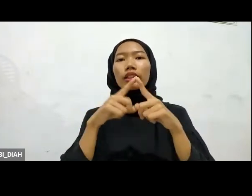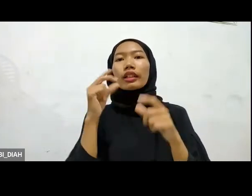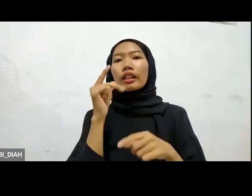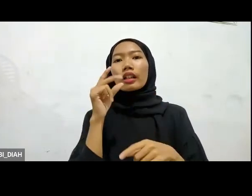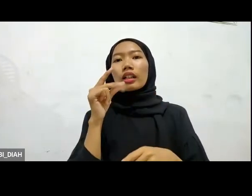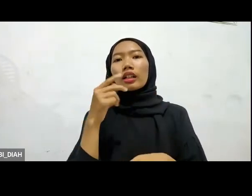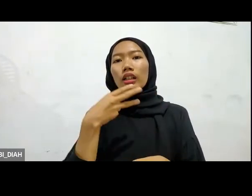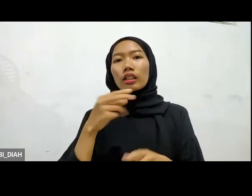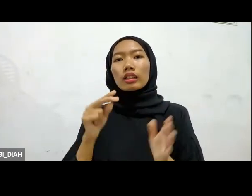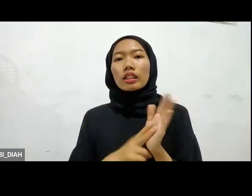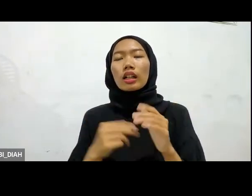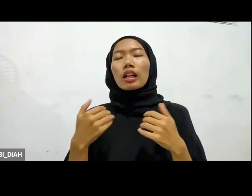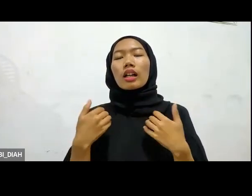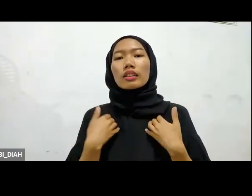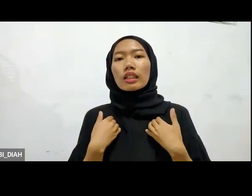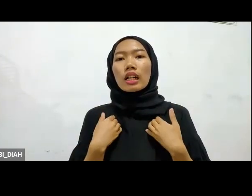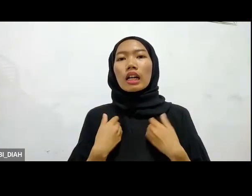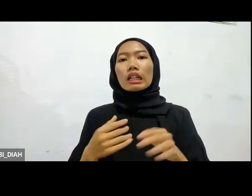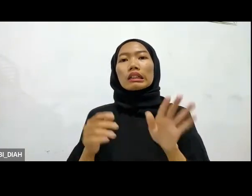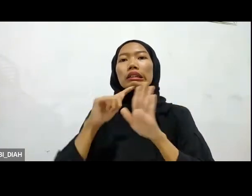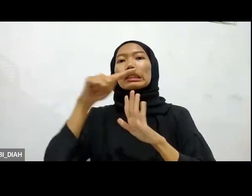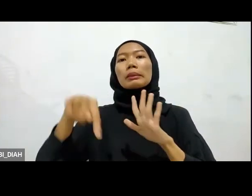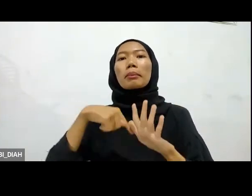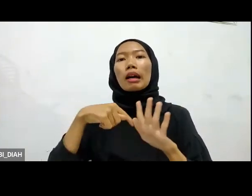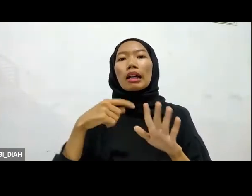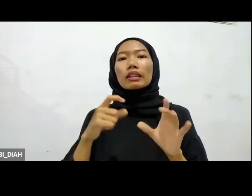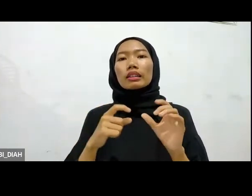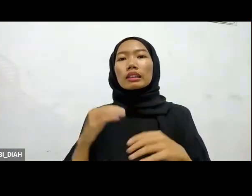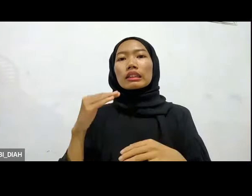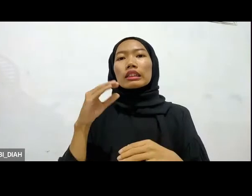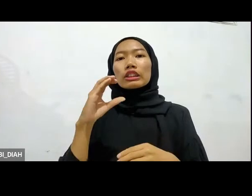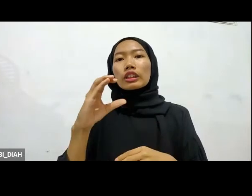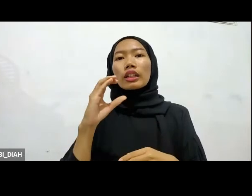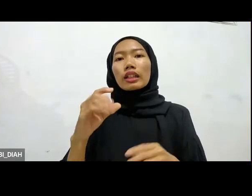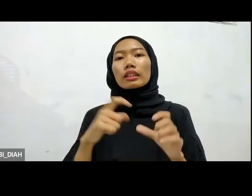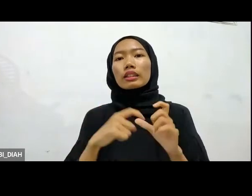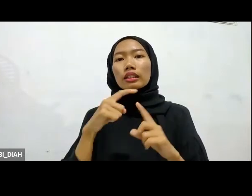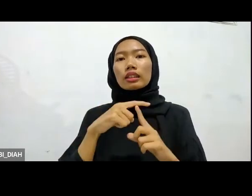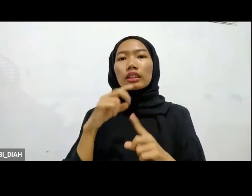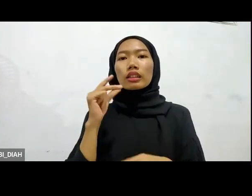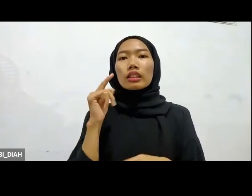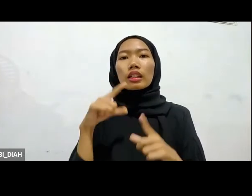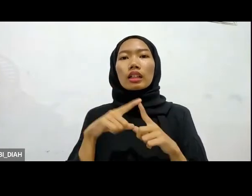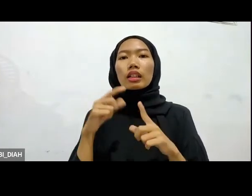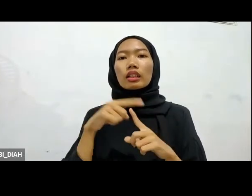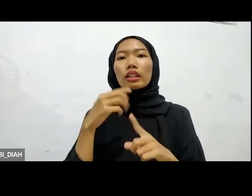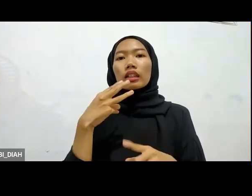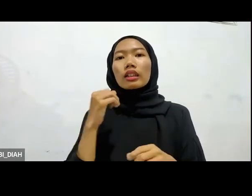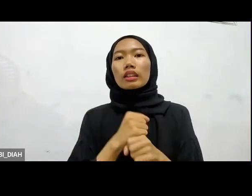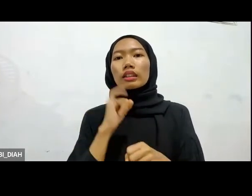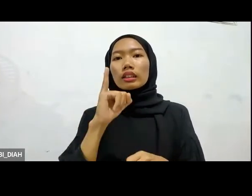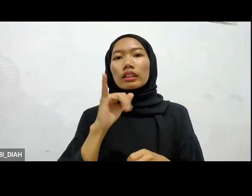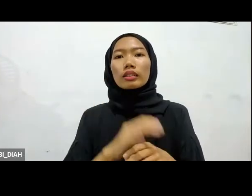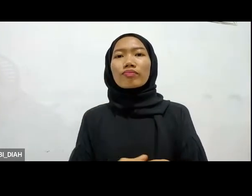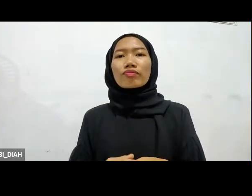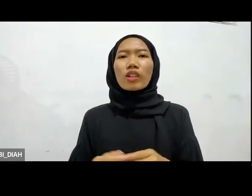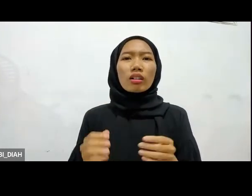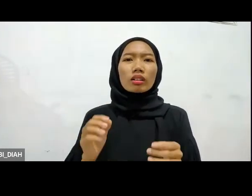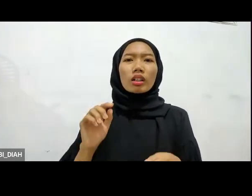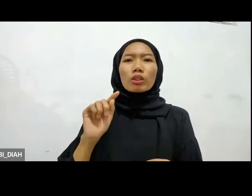ya. Nah, jadi bagaimana nanti kita bisa memastikan nih soal implementasinya ya, where to begin ya. So it's really